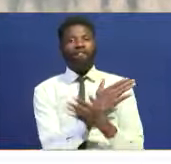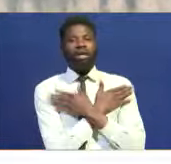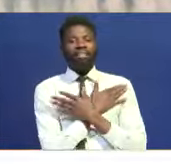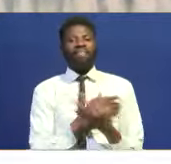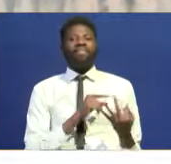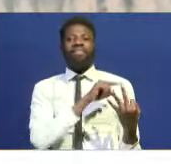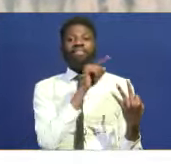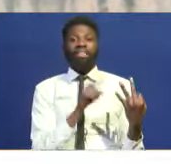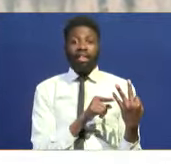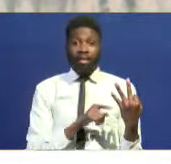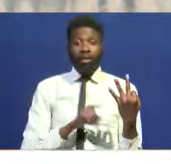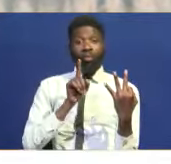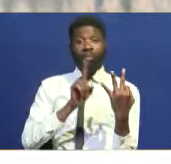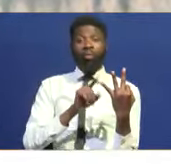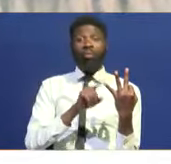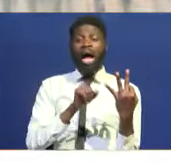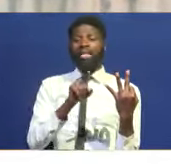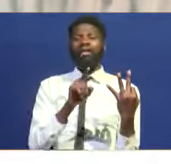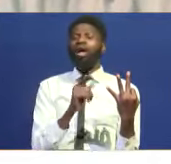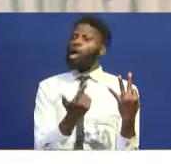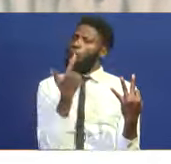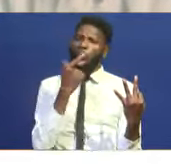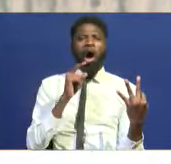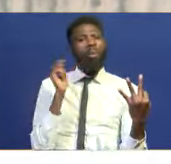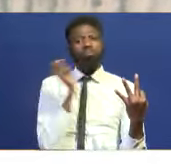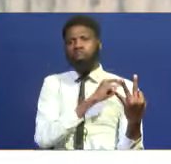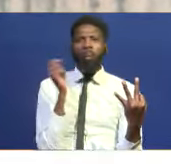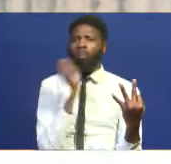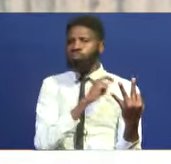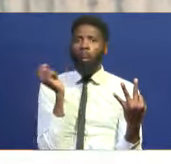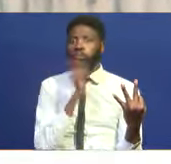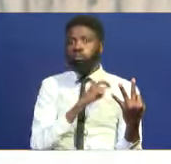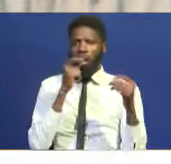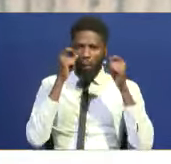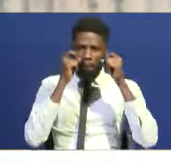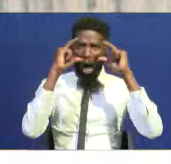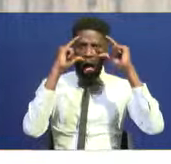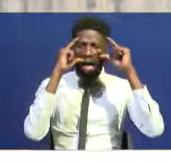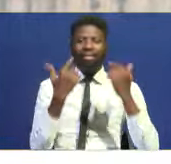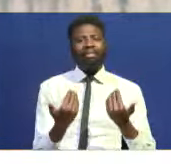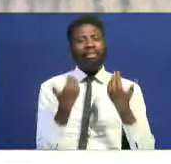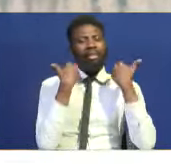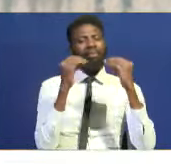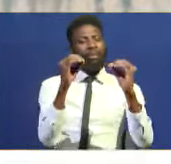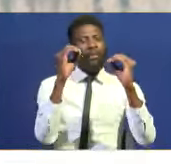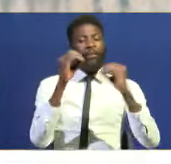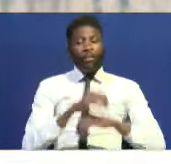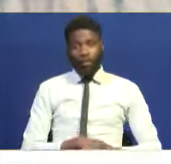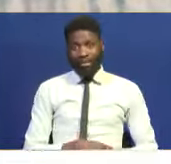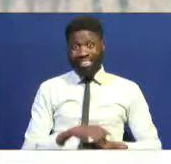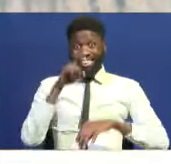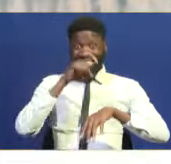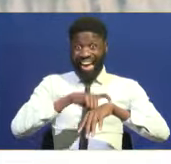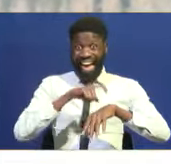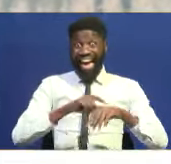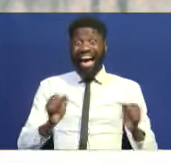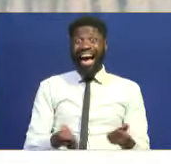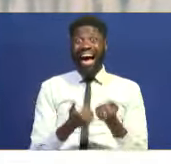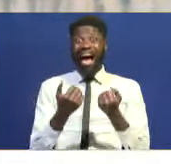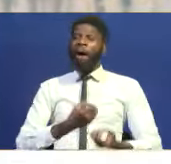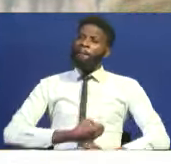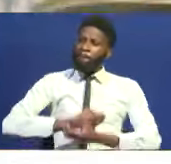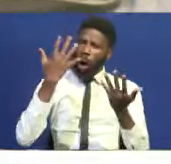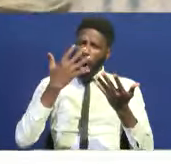amelala. So like yama saa kufika, unajua ikilipuka ilikuwa inalipuka, unasikia nyumba ikitingika.